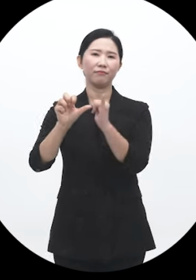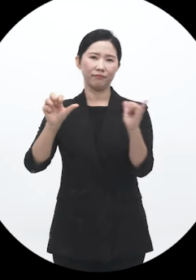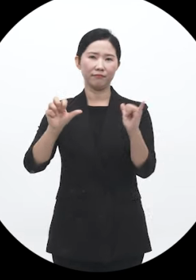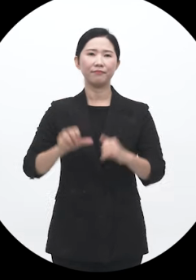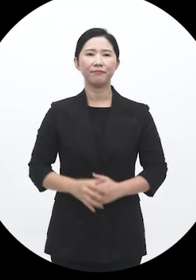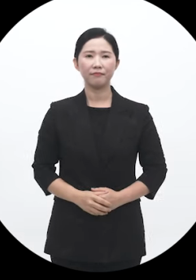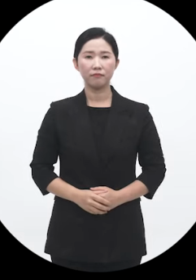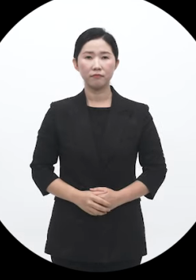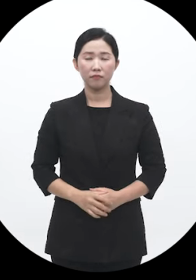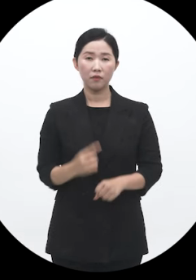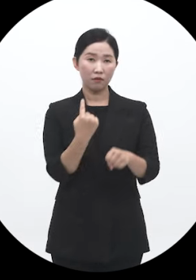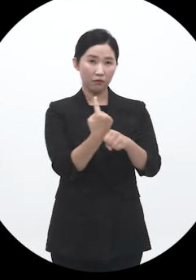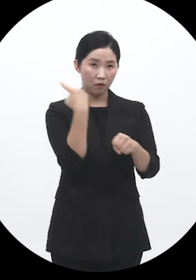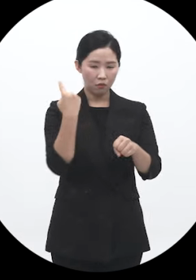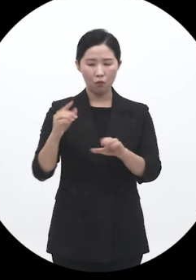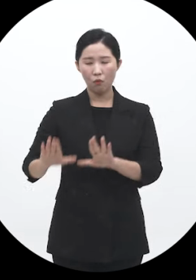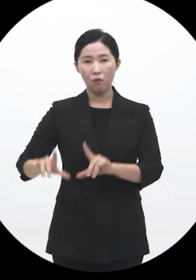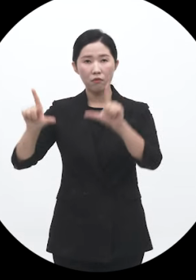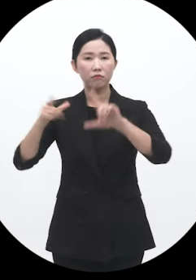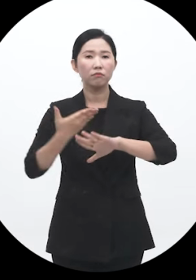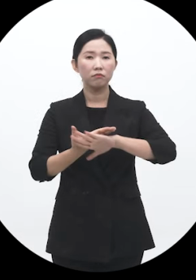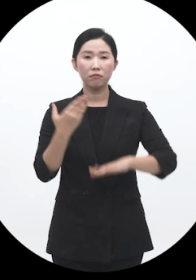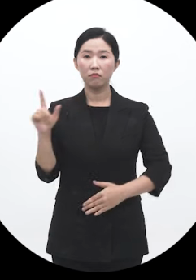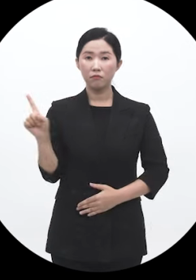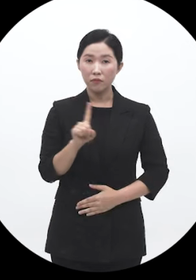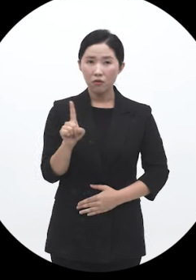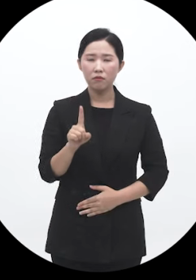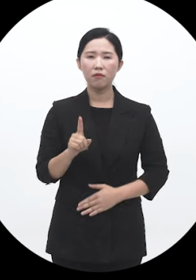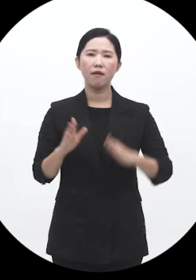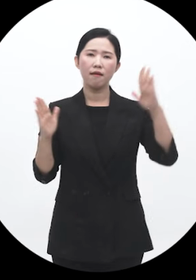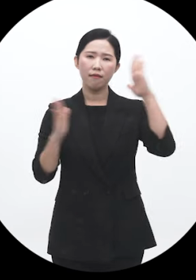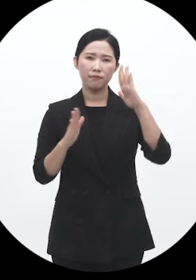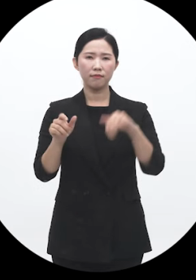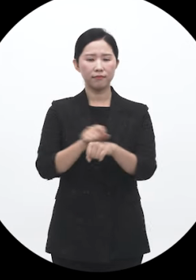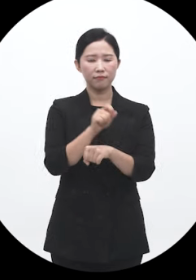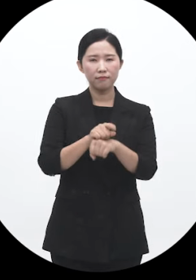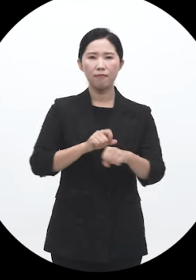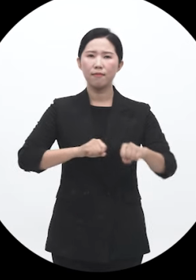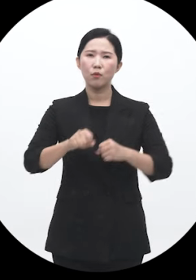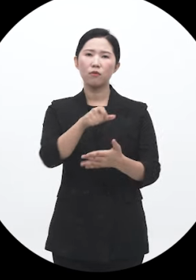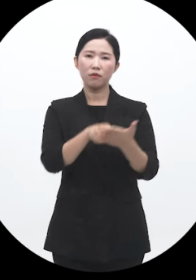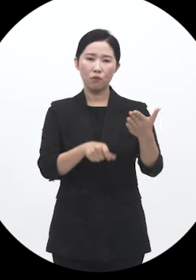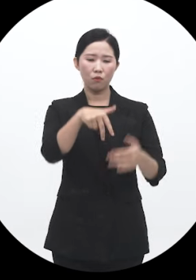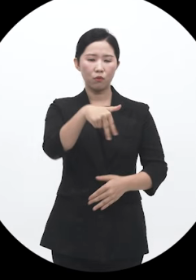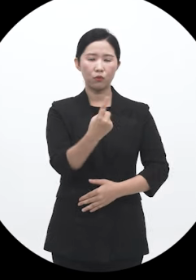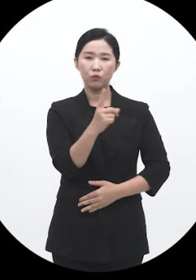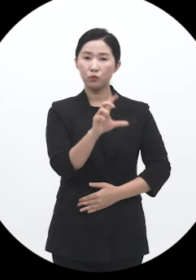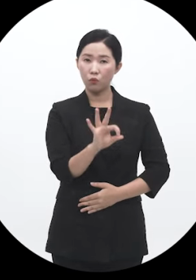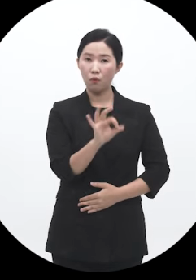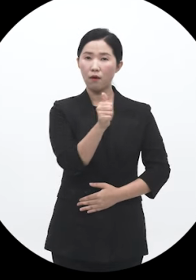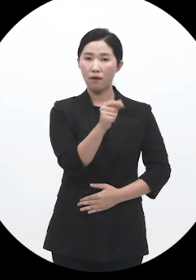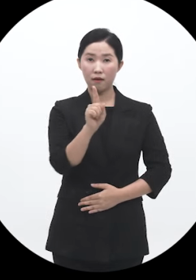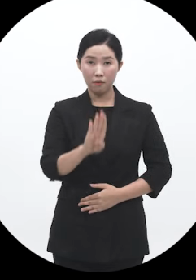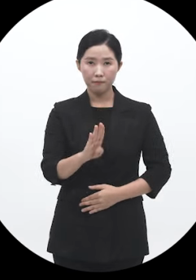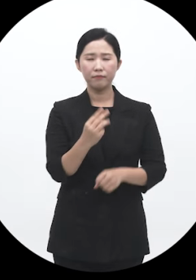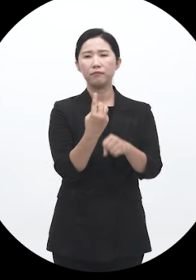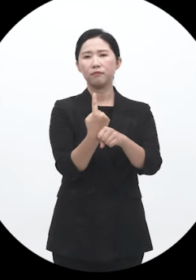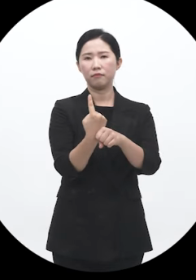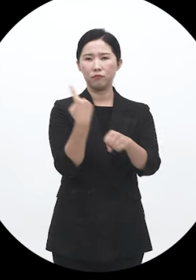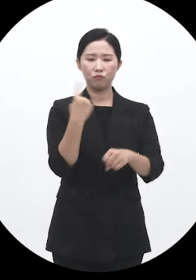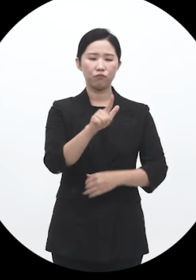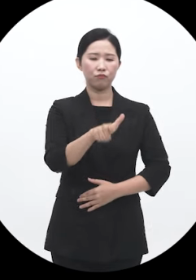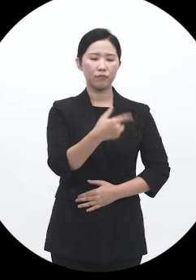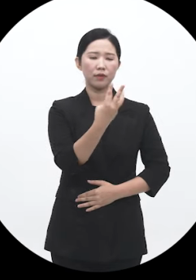올해 모집 인원 변화의 특징은 학생부 종합 전형 선발 인원이 전년도